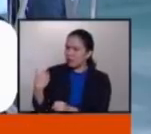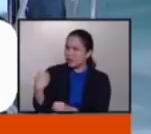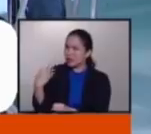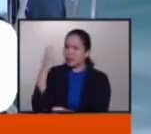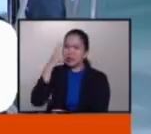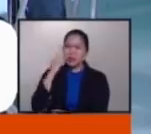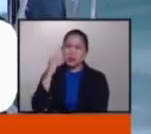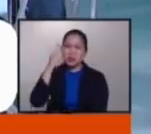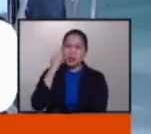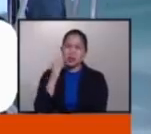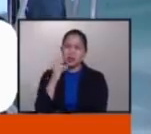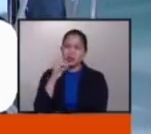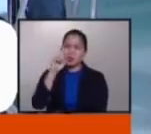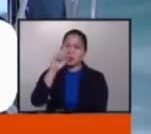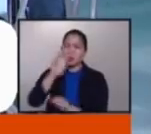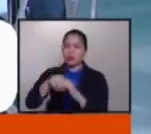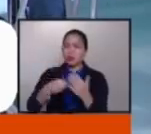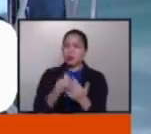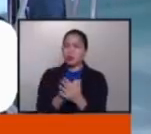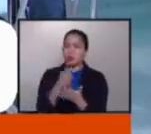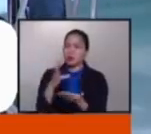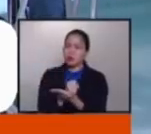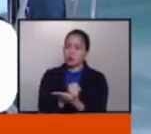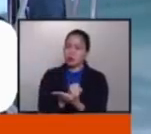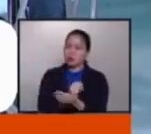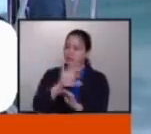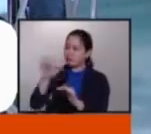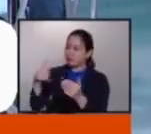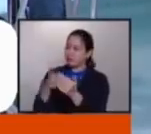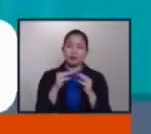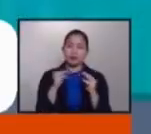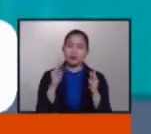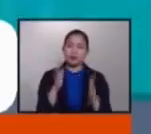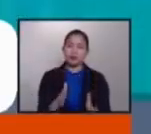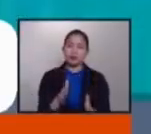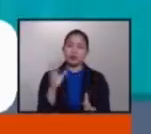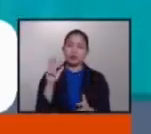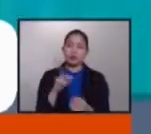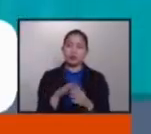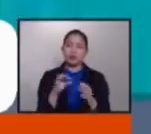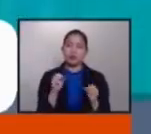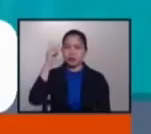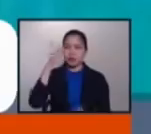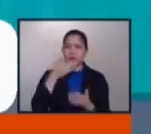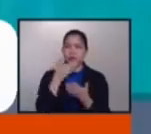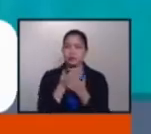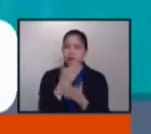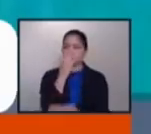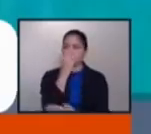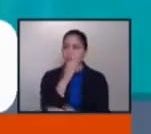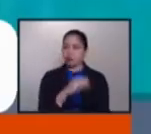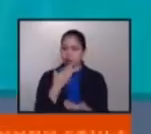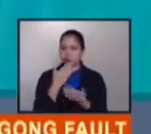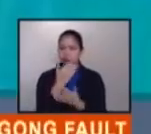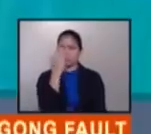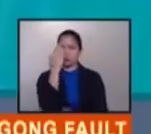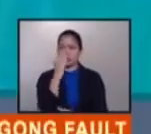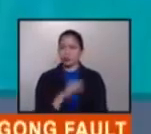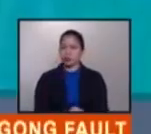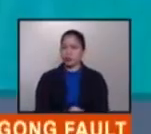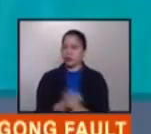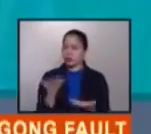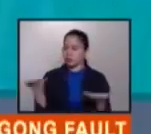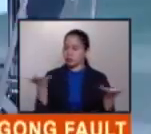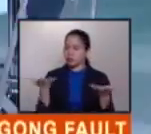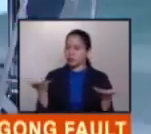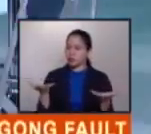buong sweldo? Hindi sweldo po. Mo. Hindi po. Lahat kayo? Sir Dennis, magandang tanghali po. Magandang tanghali po, sir. Sir,